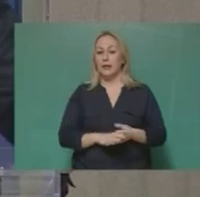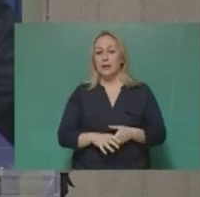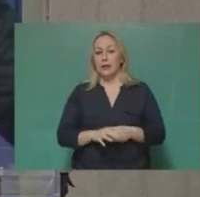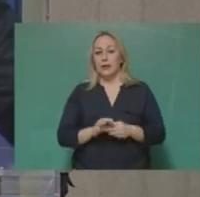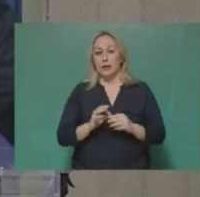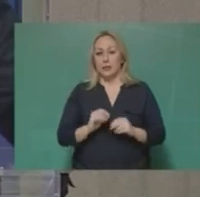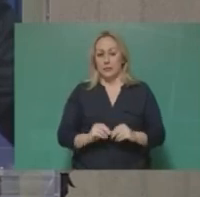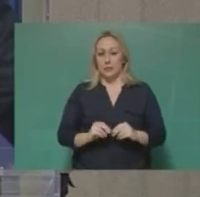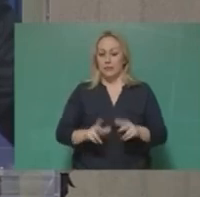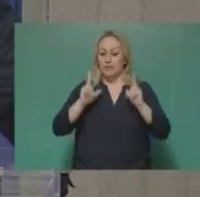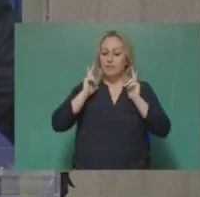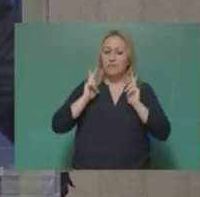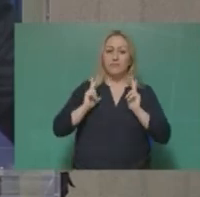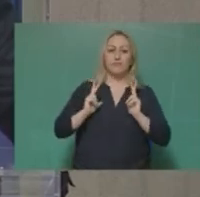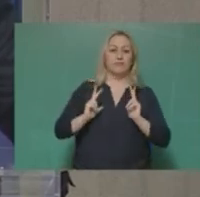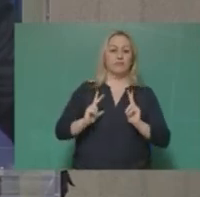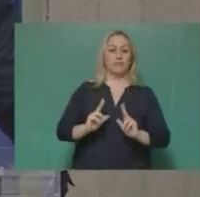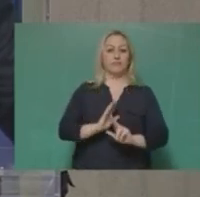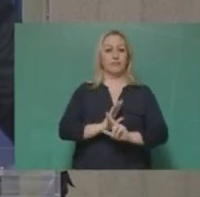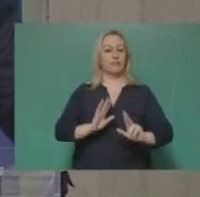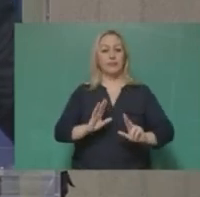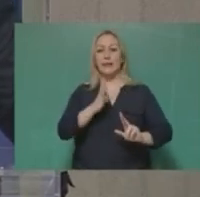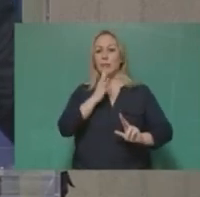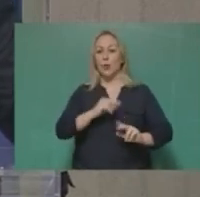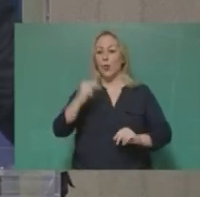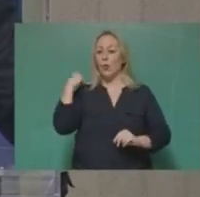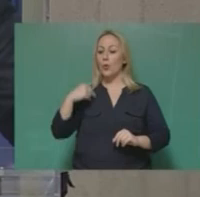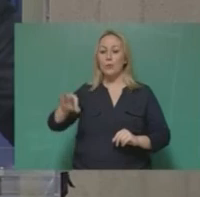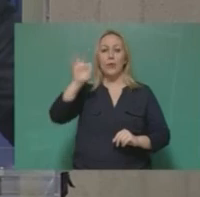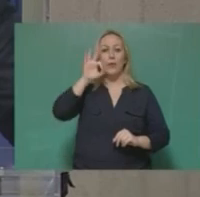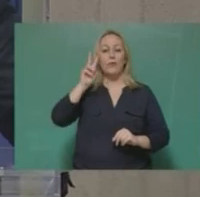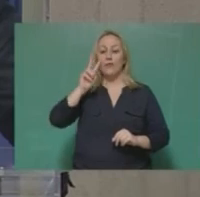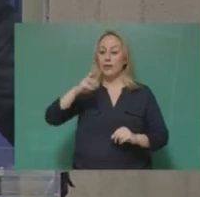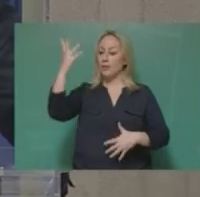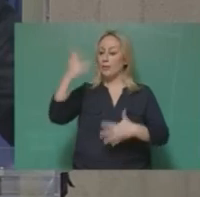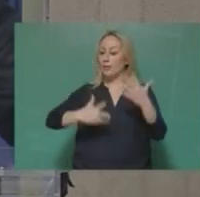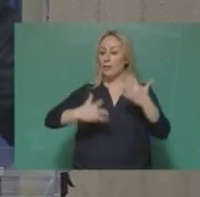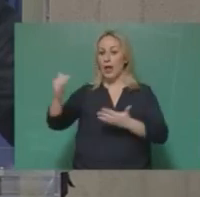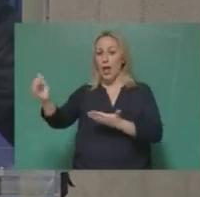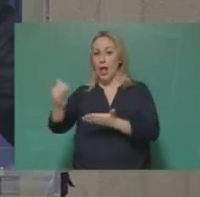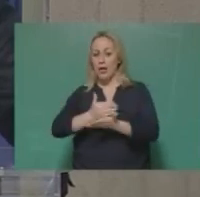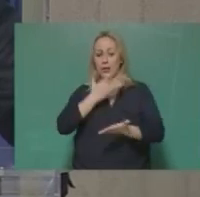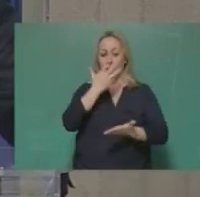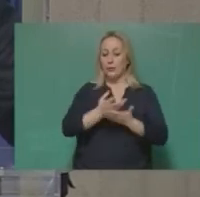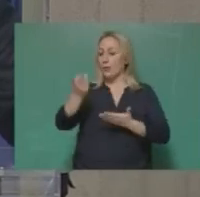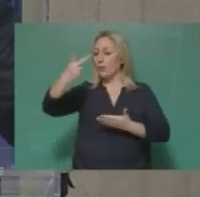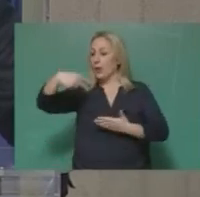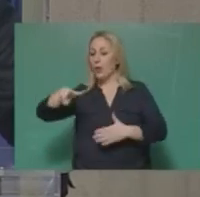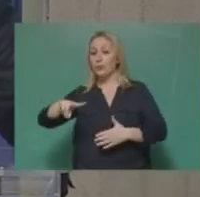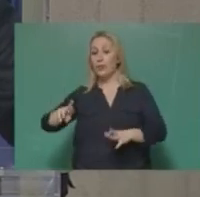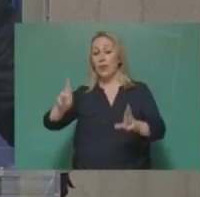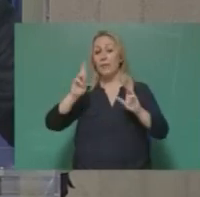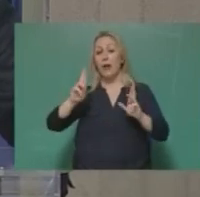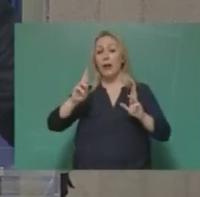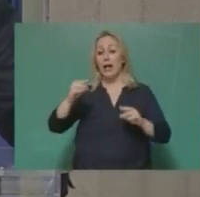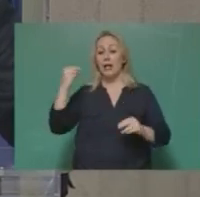ικανοποιημένοι που ο Δήμος Θεσσαλονίκης έχει αυτό το πλεώνασμα. Ευχής έργο θα ήταν να το είχαν και άλλοι δήμοι